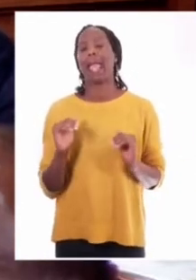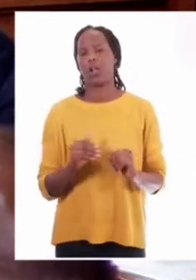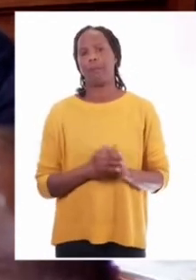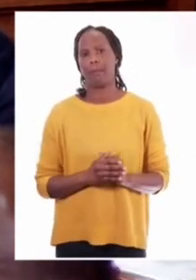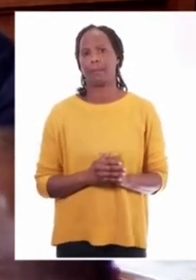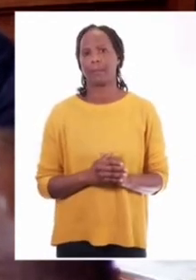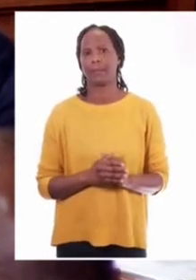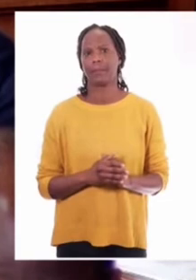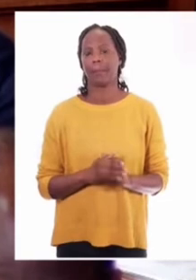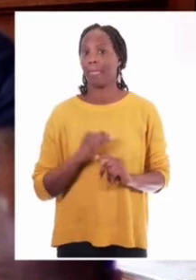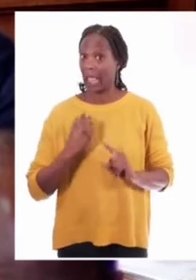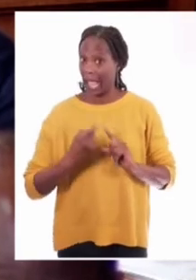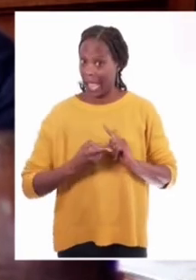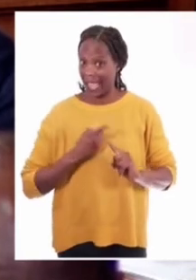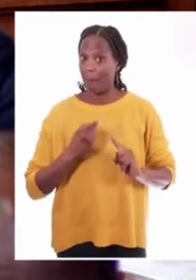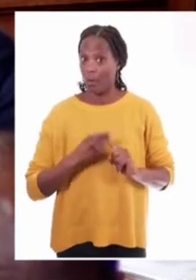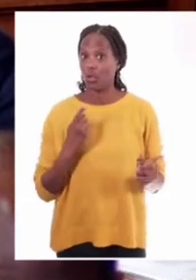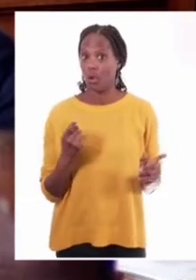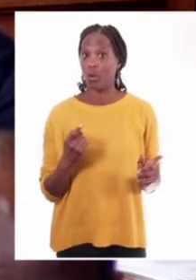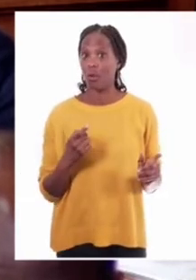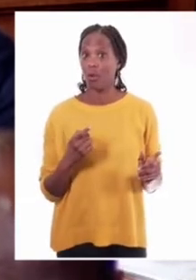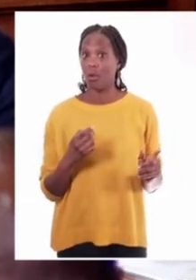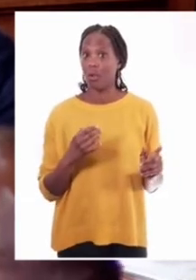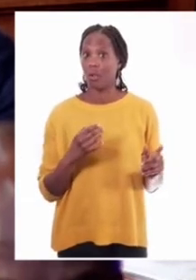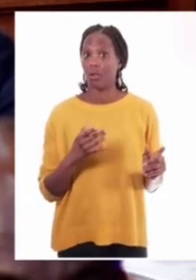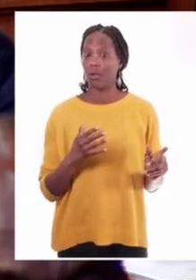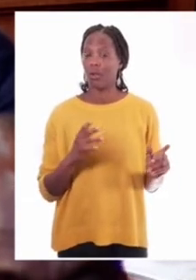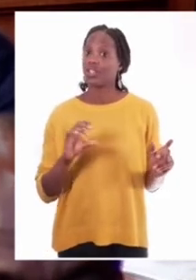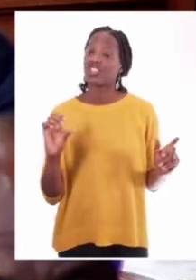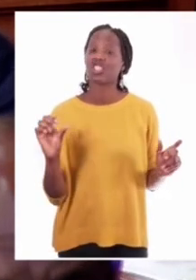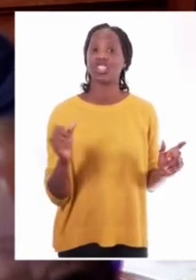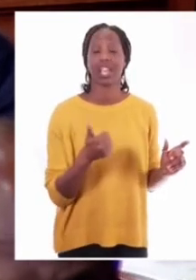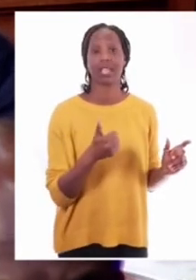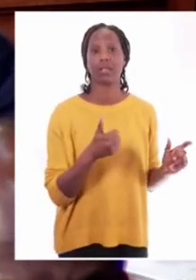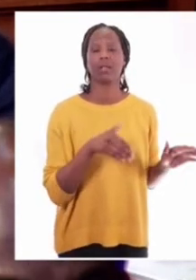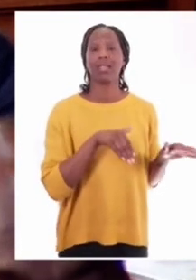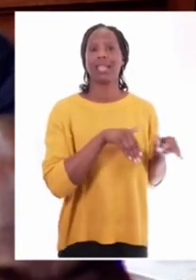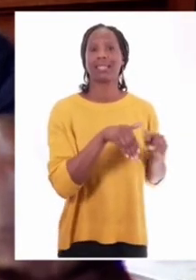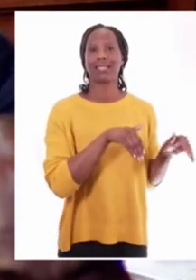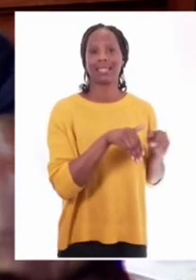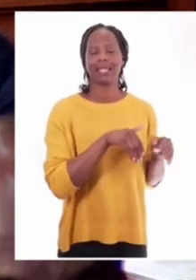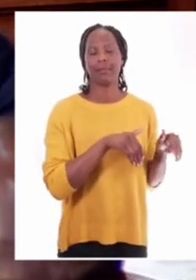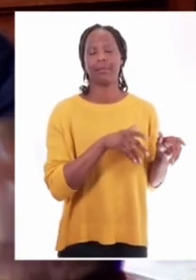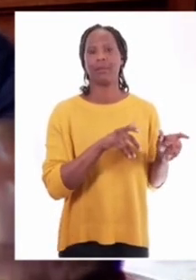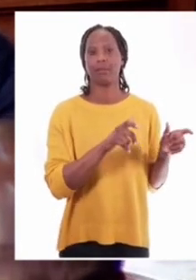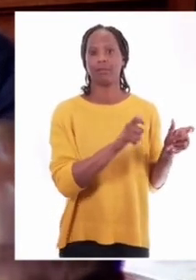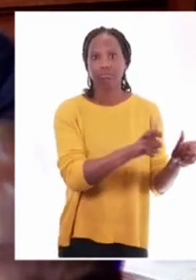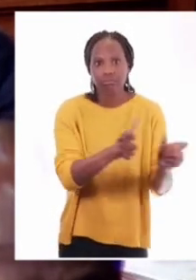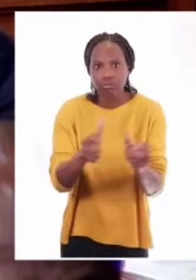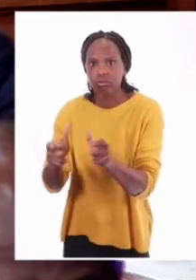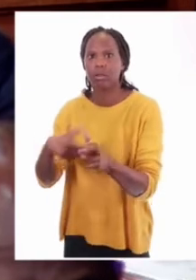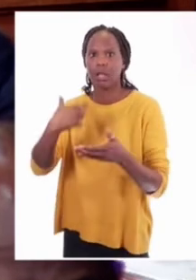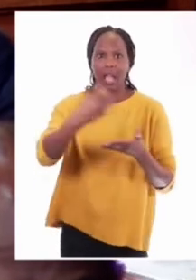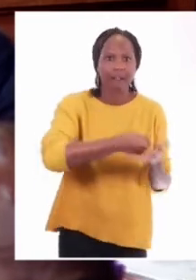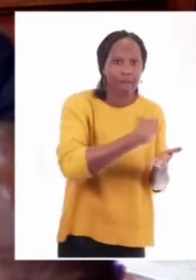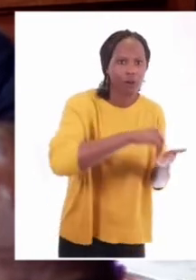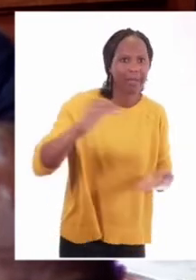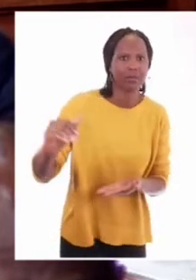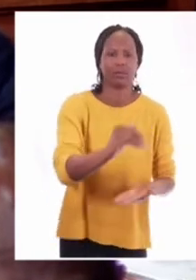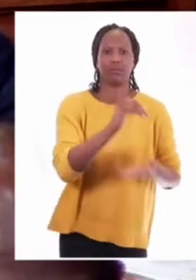nous puissions avoir de la part de tous nos écosystèmes des remontées